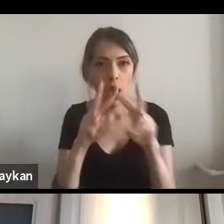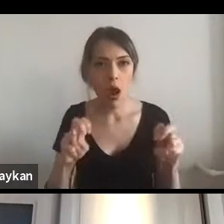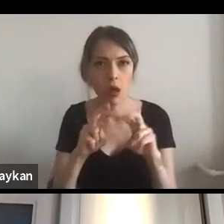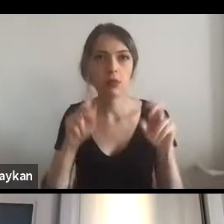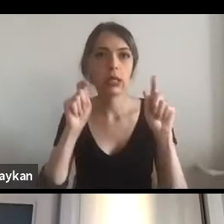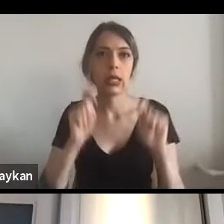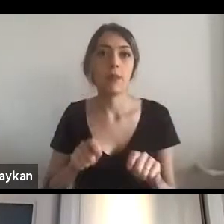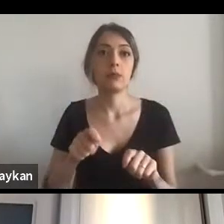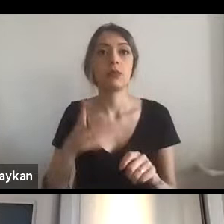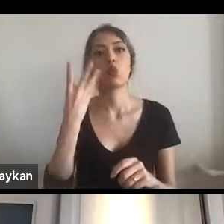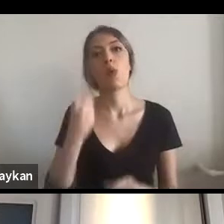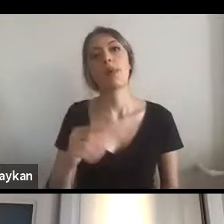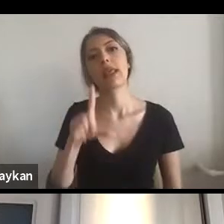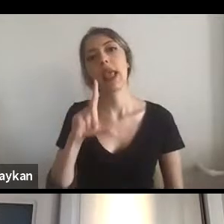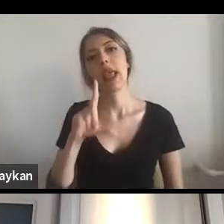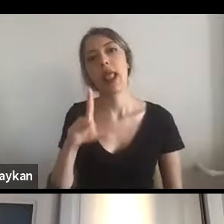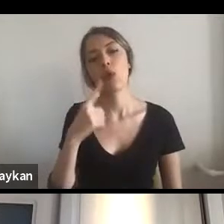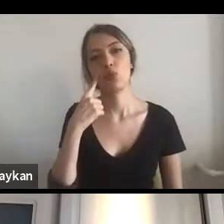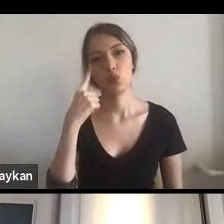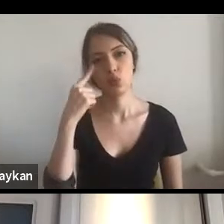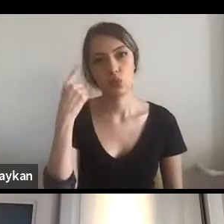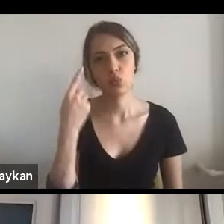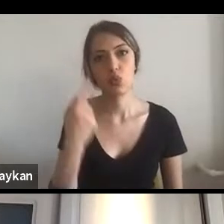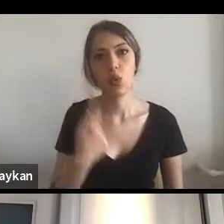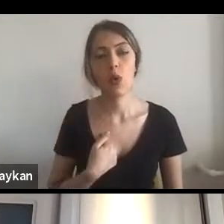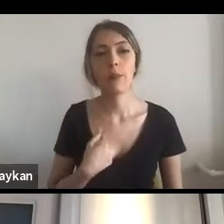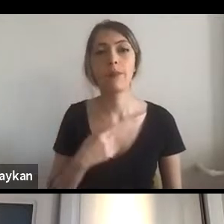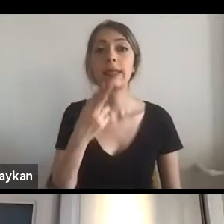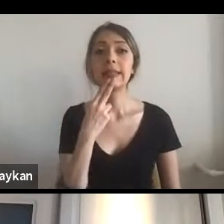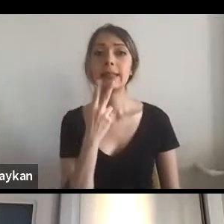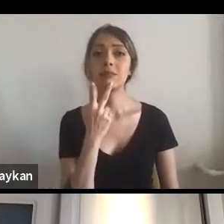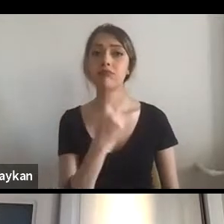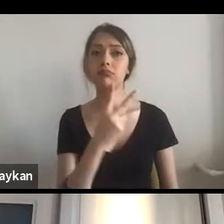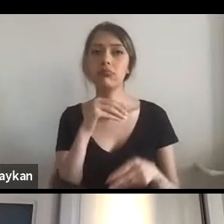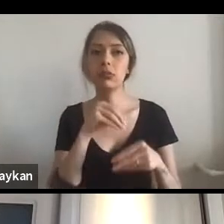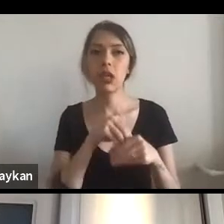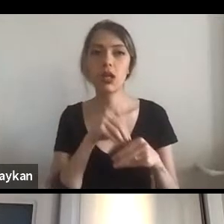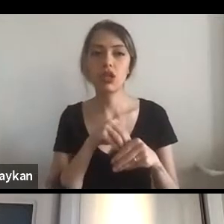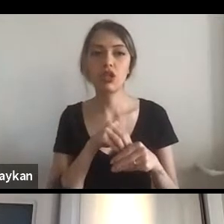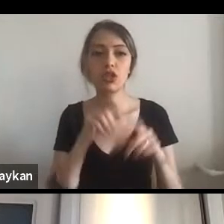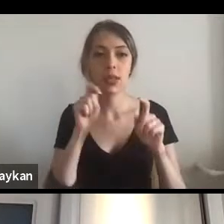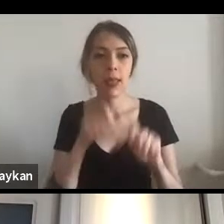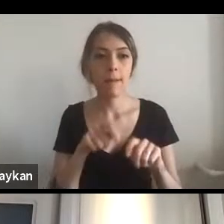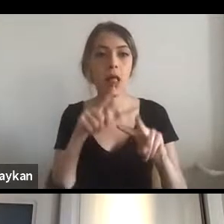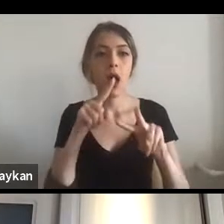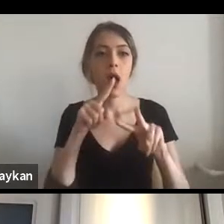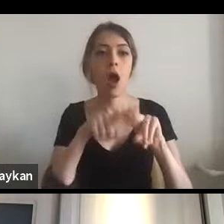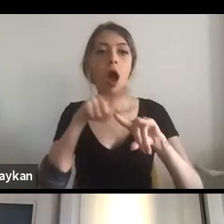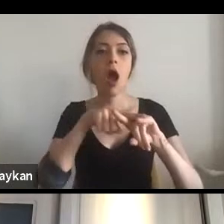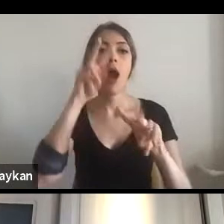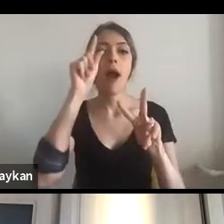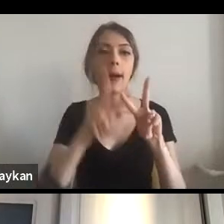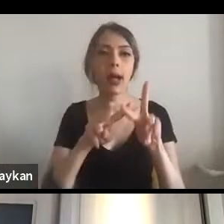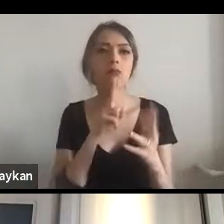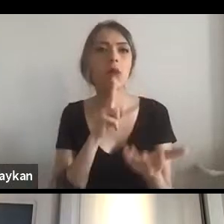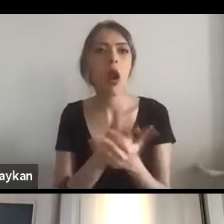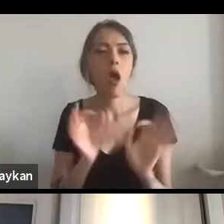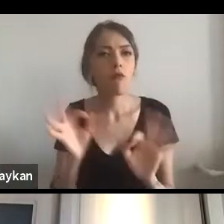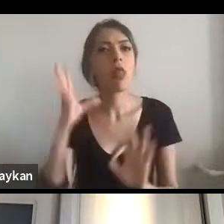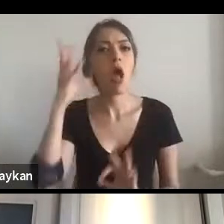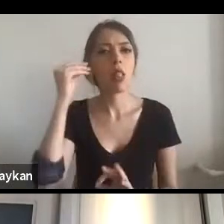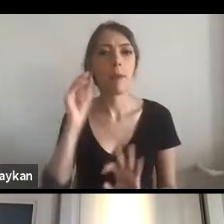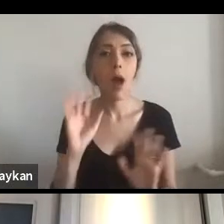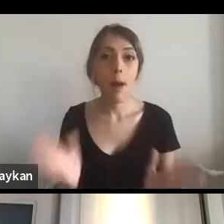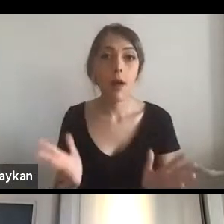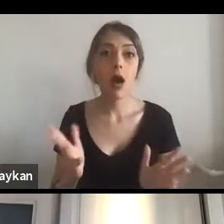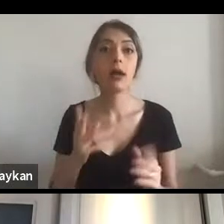gerektiğini düşünüyorum artık. Hani kadına ilişkin tüm AİHM kararlarının listelendiği çalışmalar elbette anlamlı ama kadının örneğin